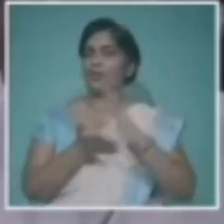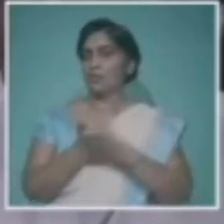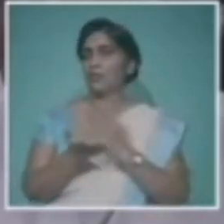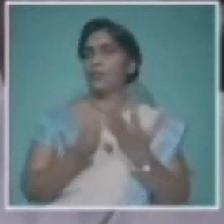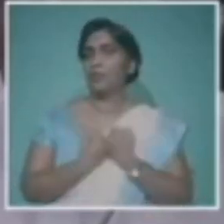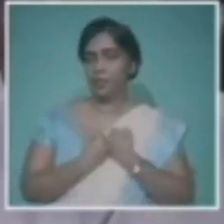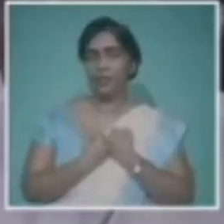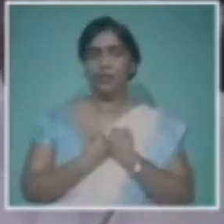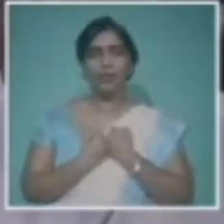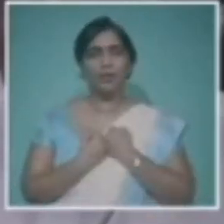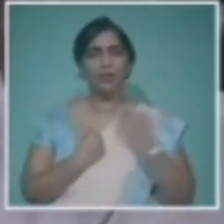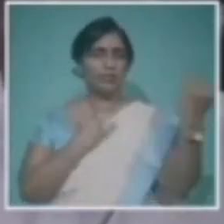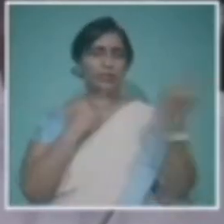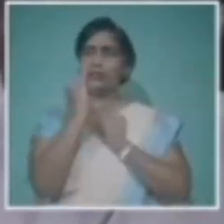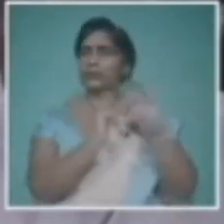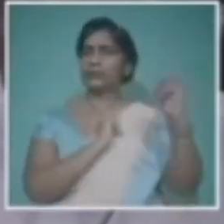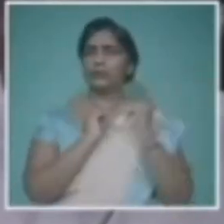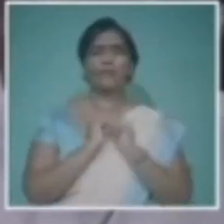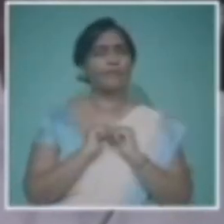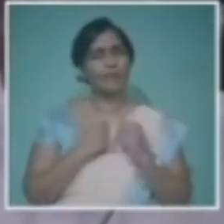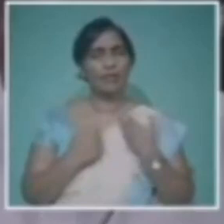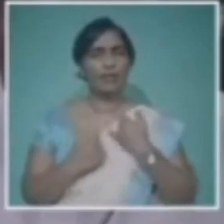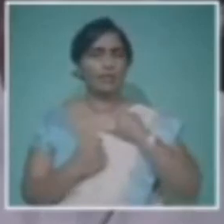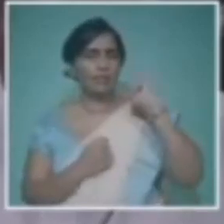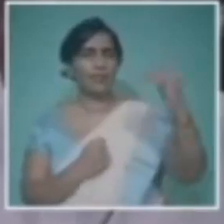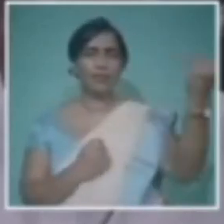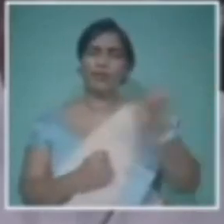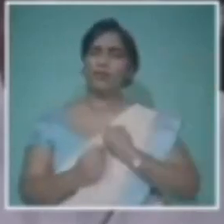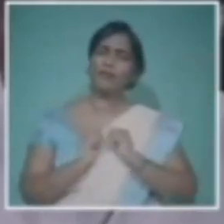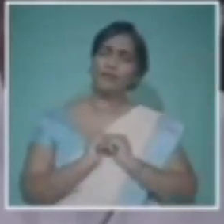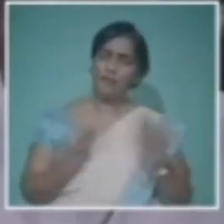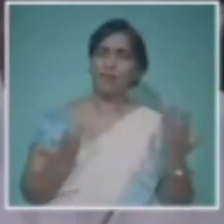තිබෙනවා එකිනෙකාට අපි බැන ගන්න එපා මම ඔබටත් ඔබ මටත් බයින් එපා